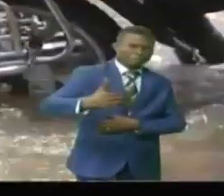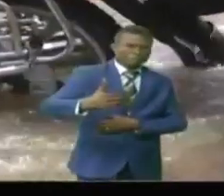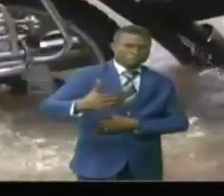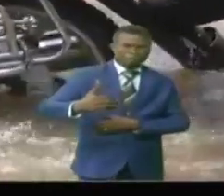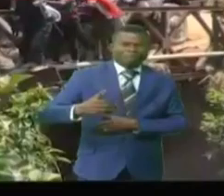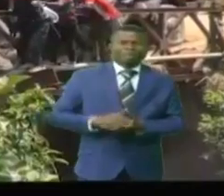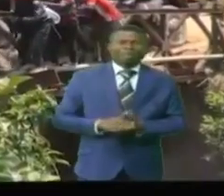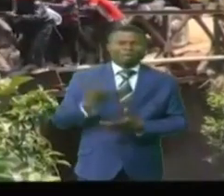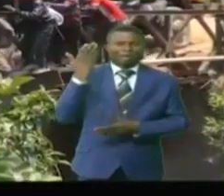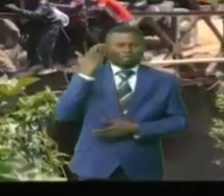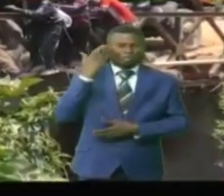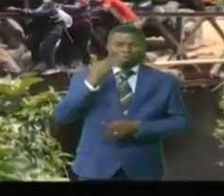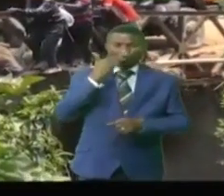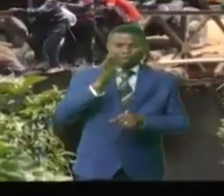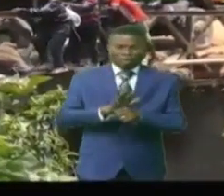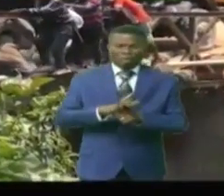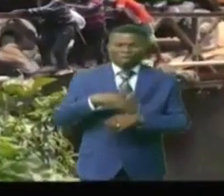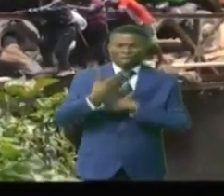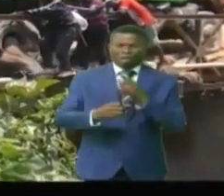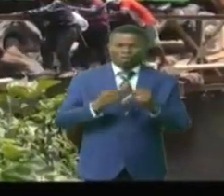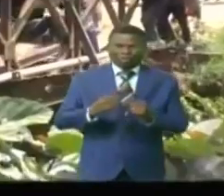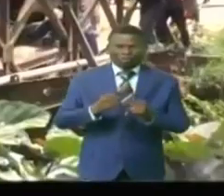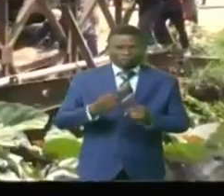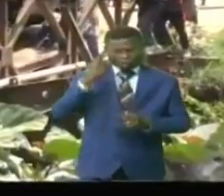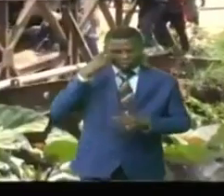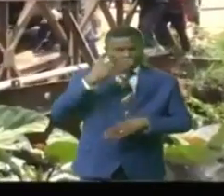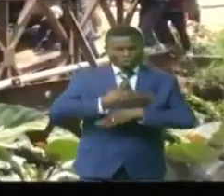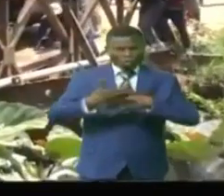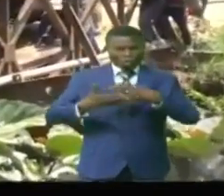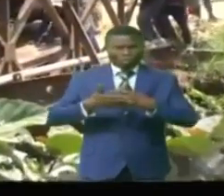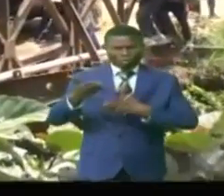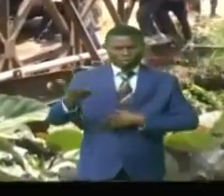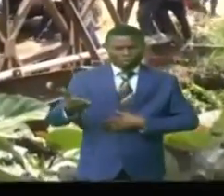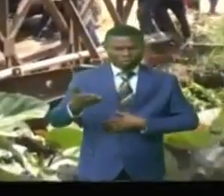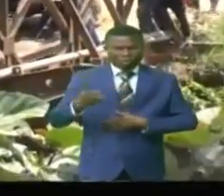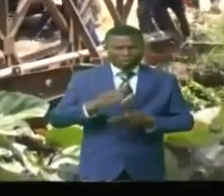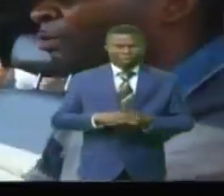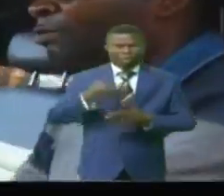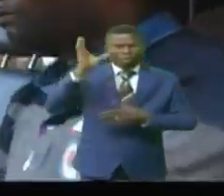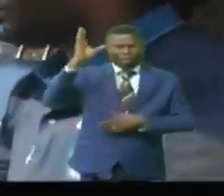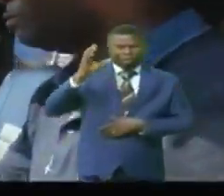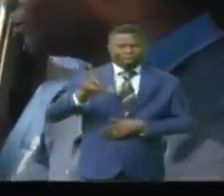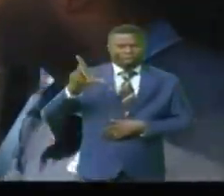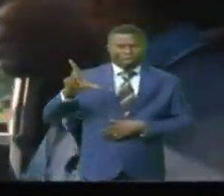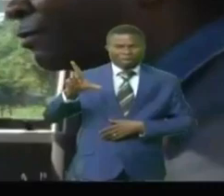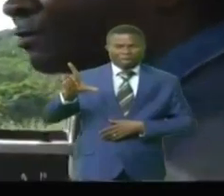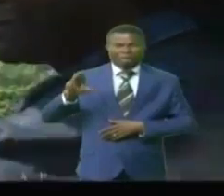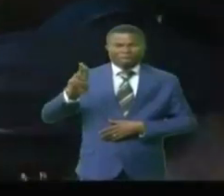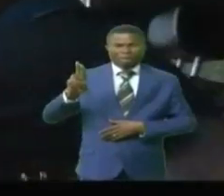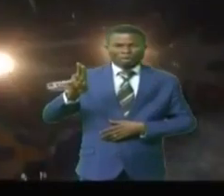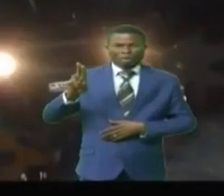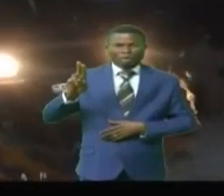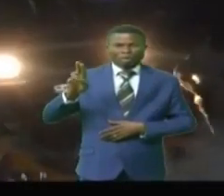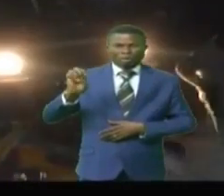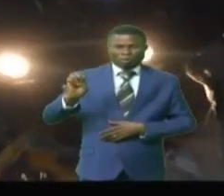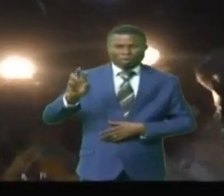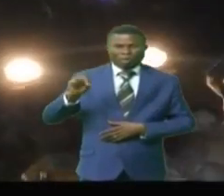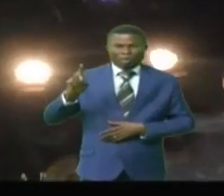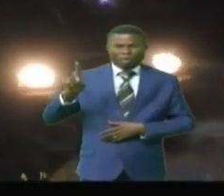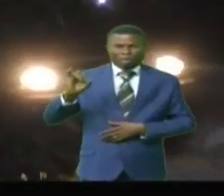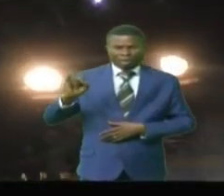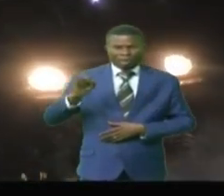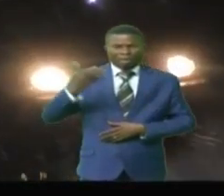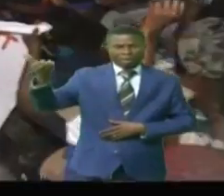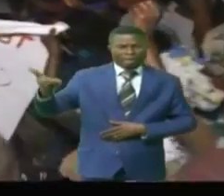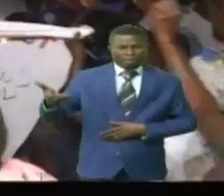Trésor Moutiki a promis de s'investir pour sa réhabilitation. La chefferie des Luindi à Kasika et Kalama ont